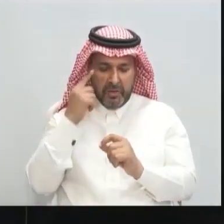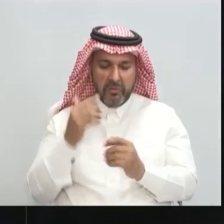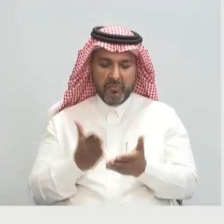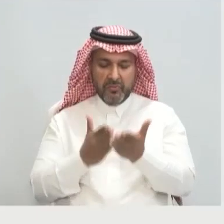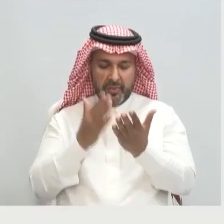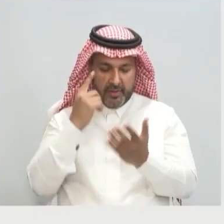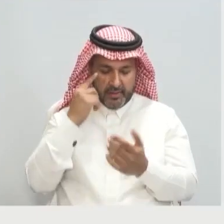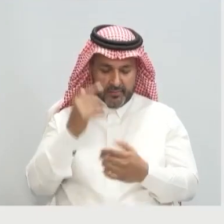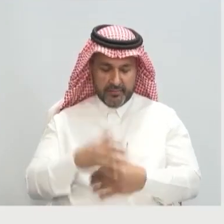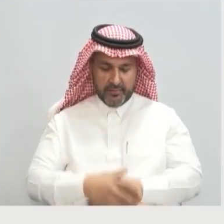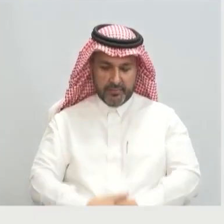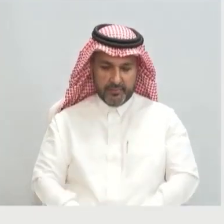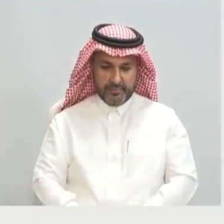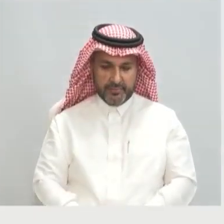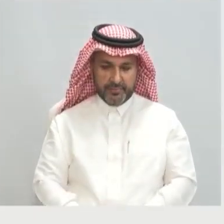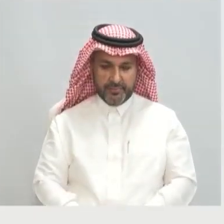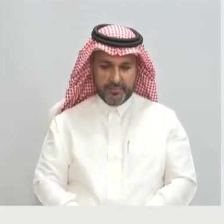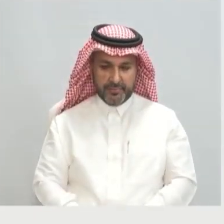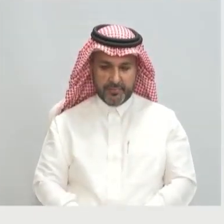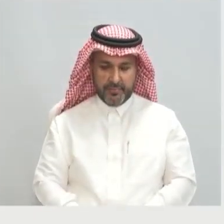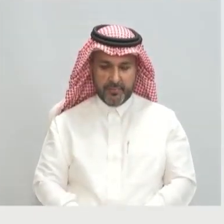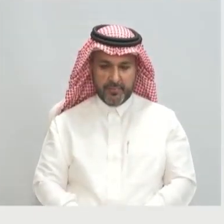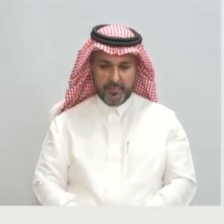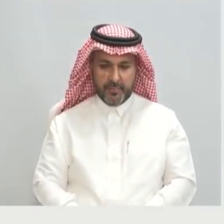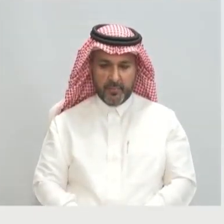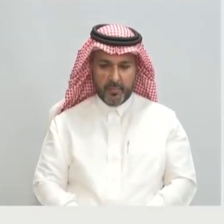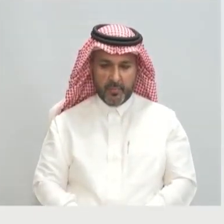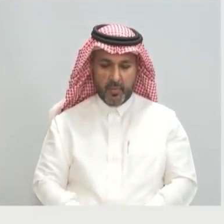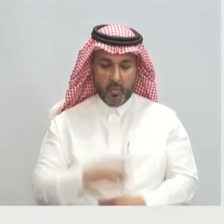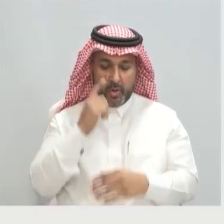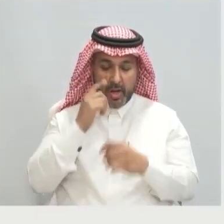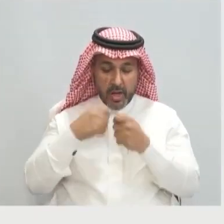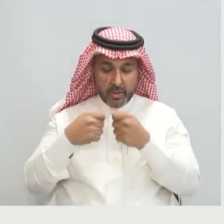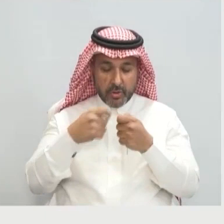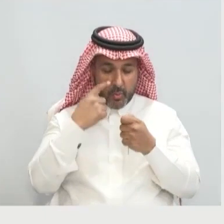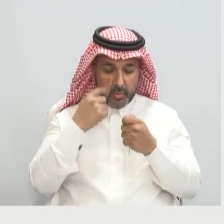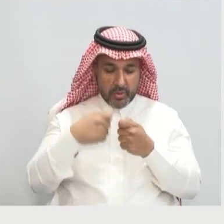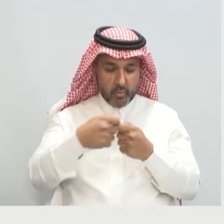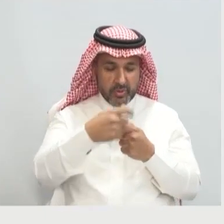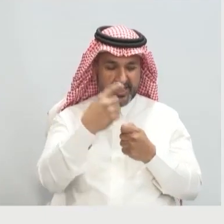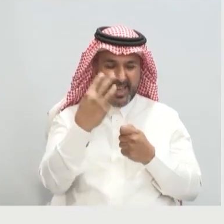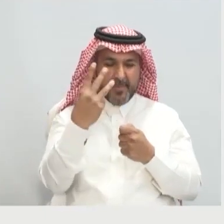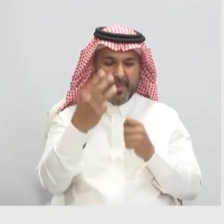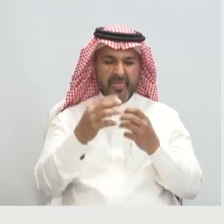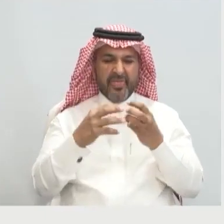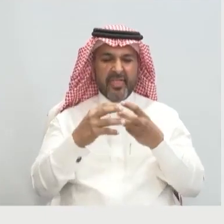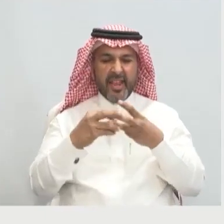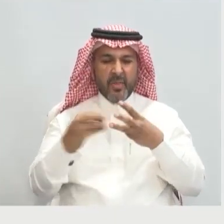شيء ما تتوزع قنوات التواصل الشخصيه ما بين ثلاث انواع لدينا الشبكات